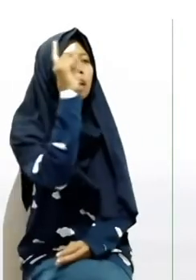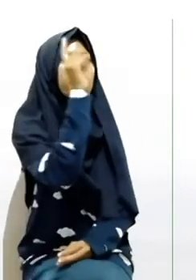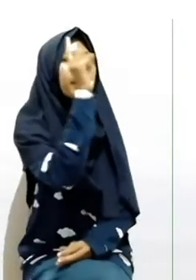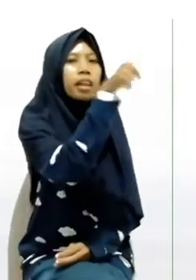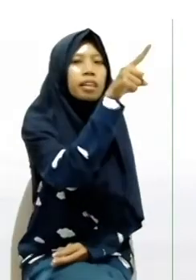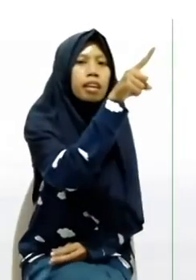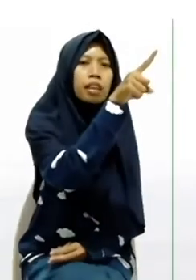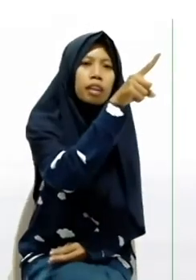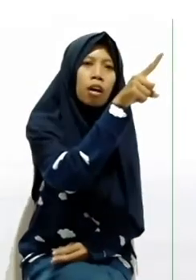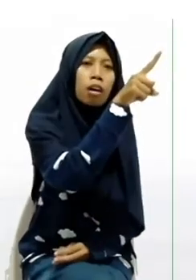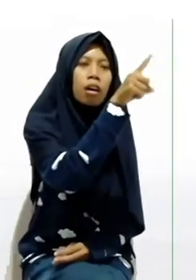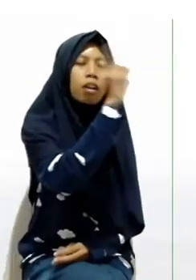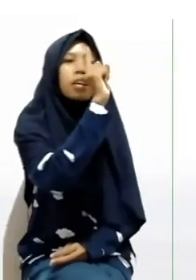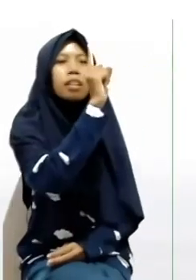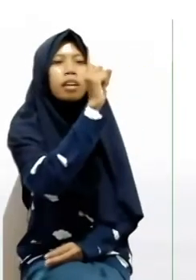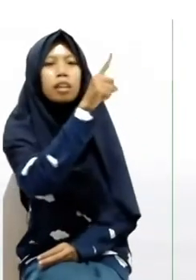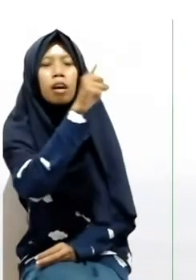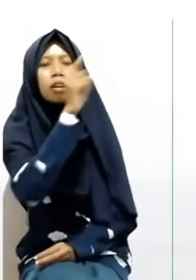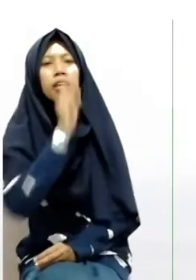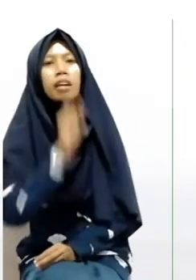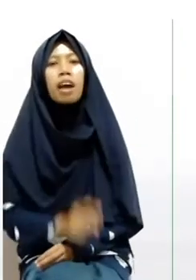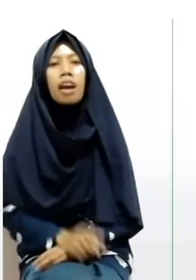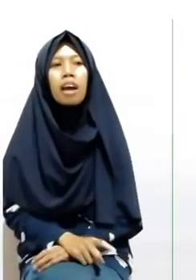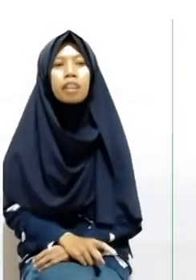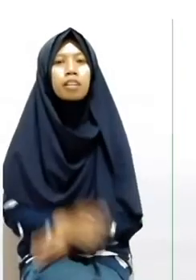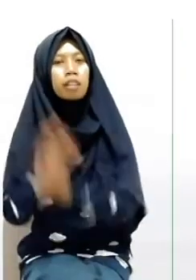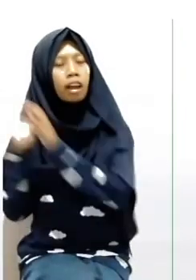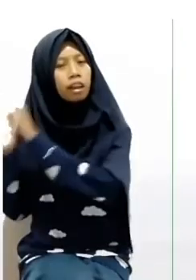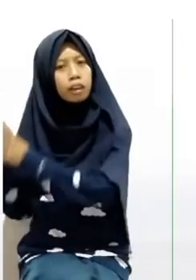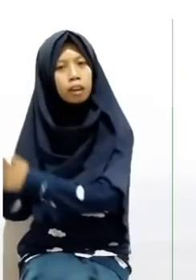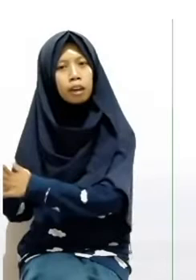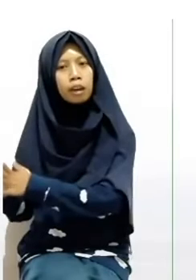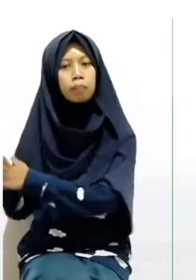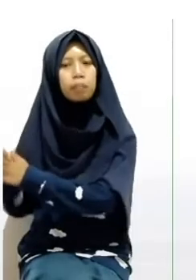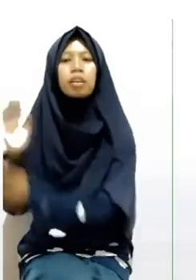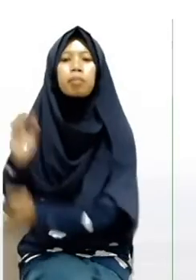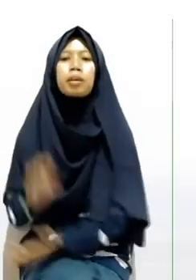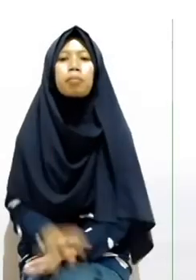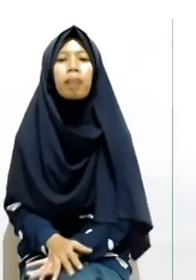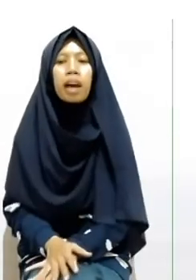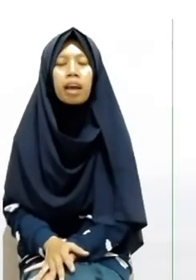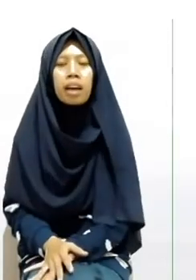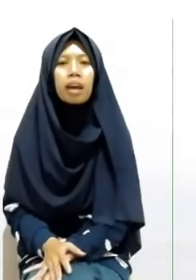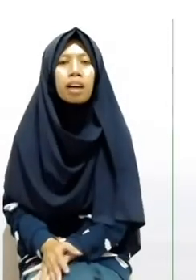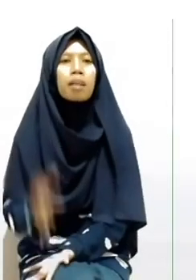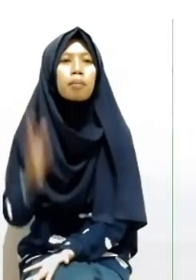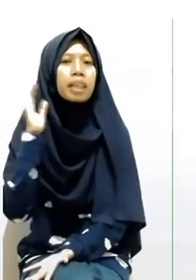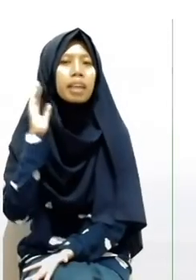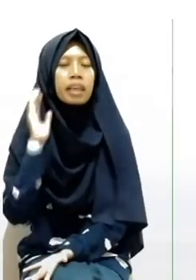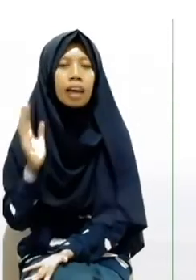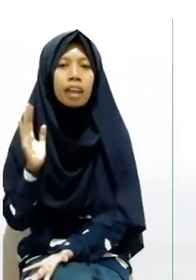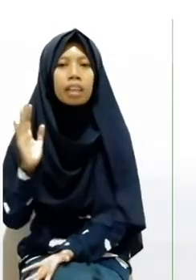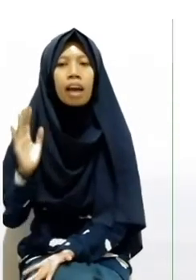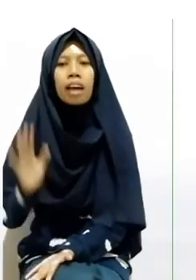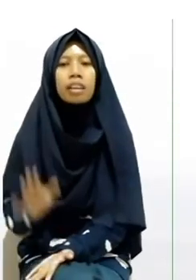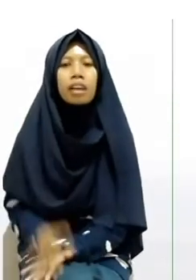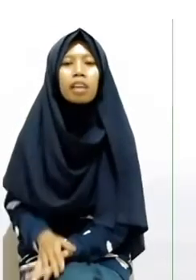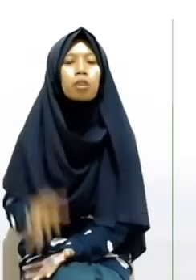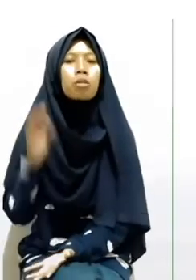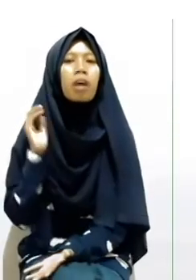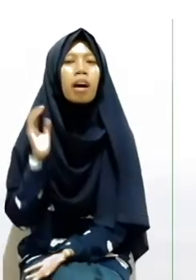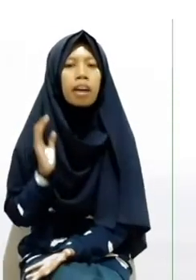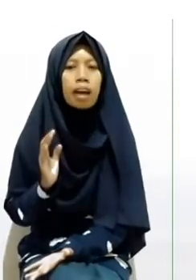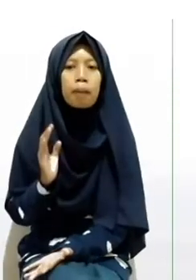Zain menempel cinta singkong nah gitu loh Bima mendengar